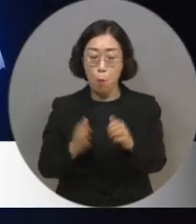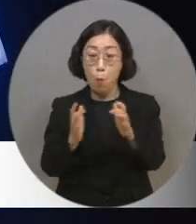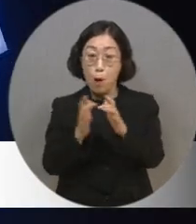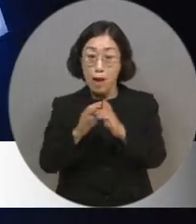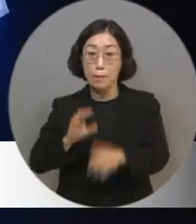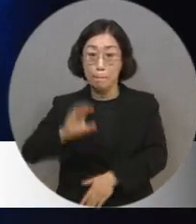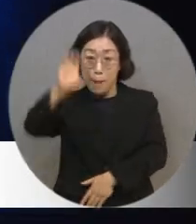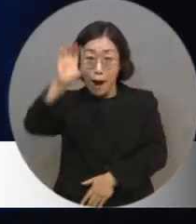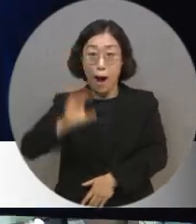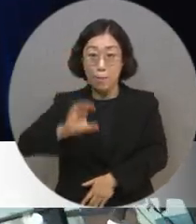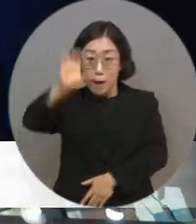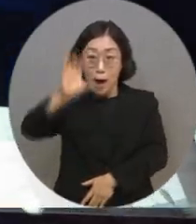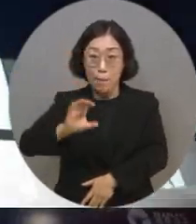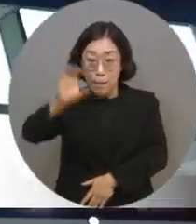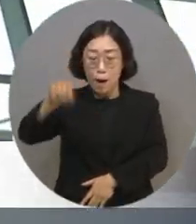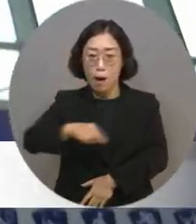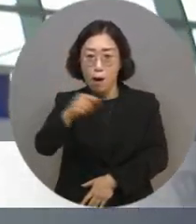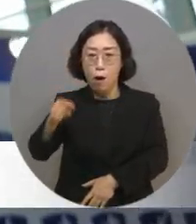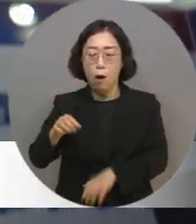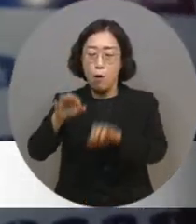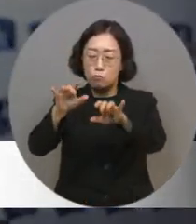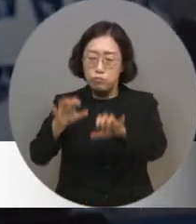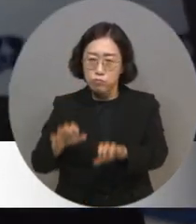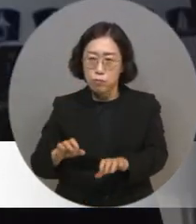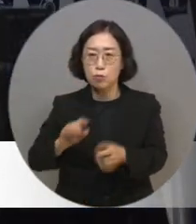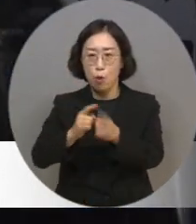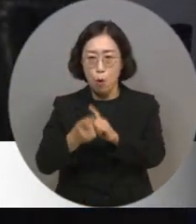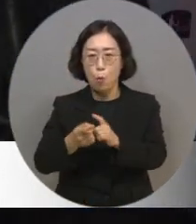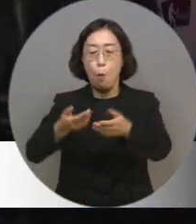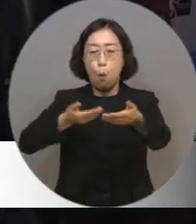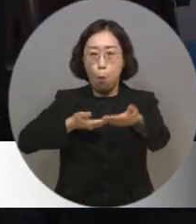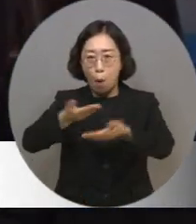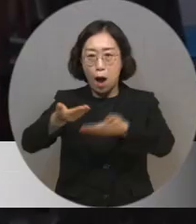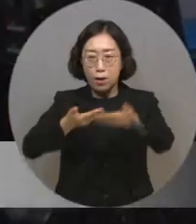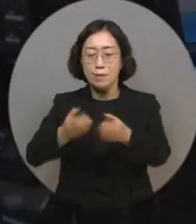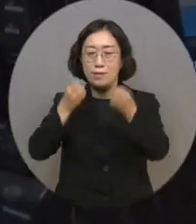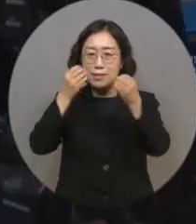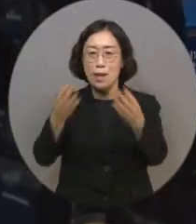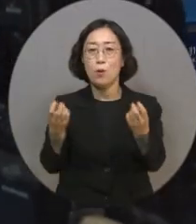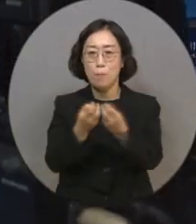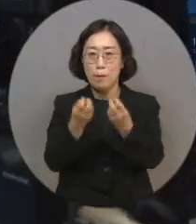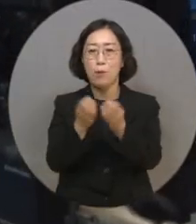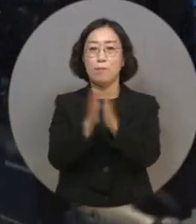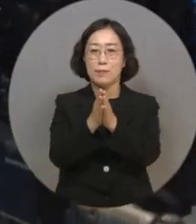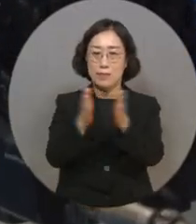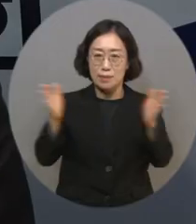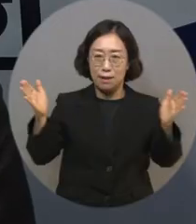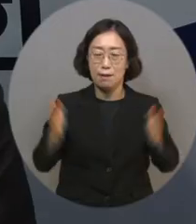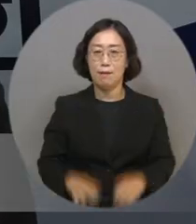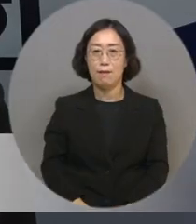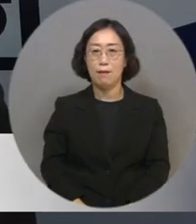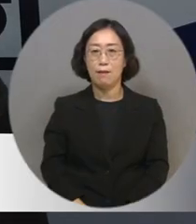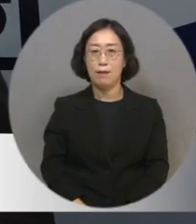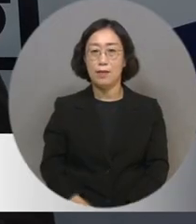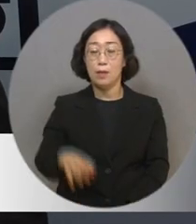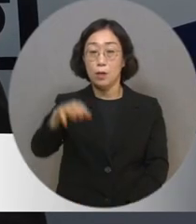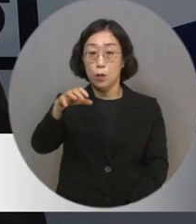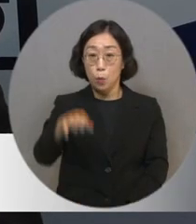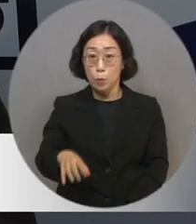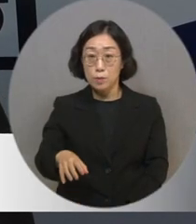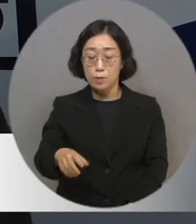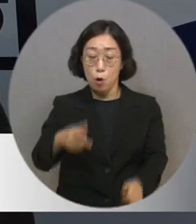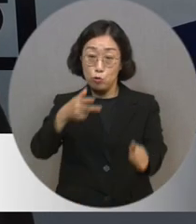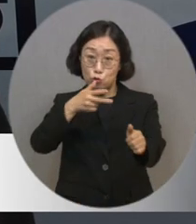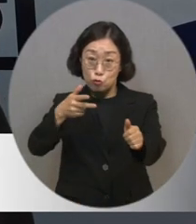플랫폼으로 송출하며 온 오프라인으로 관객들과 소통하는 새로운 시도에 나섰습니다. 여기서